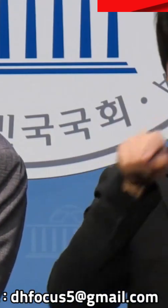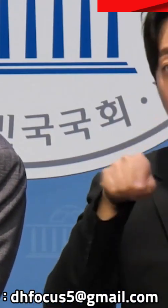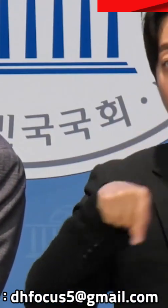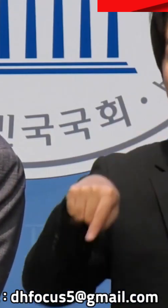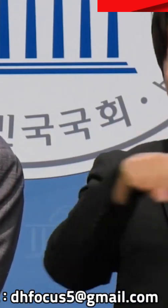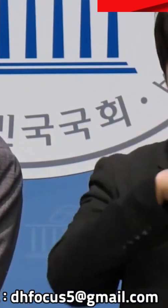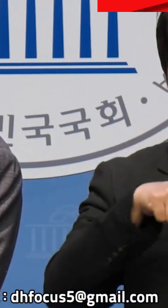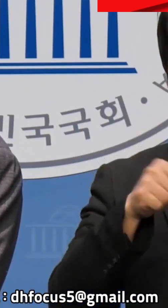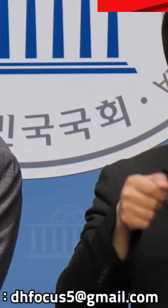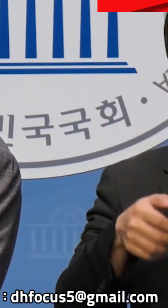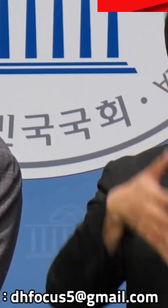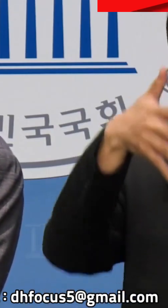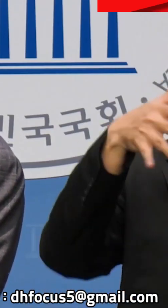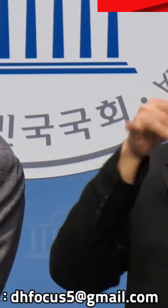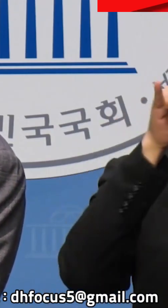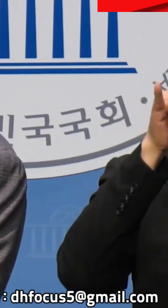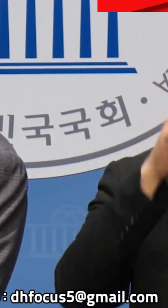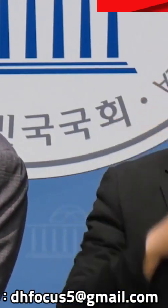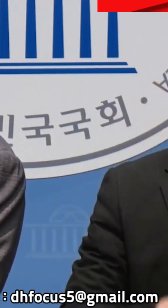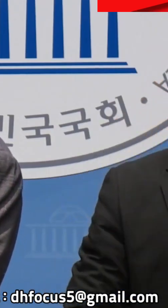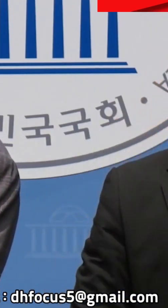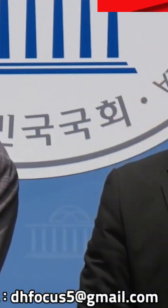사진이고요.